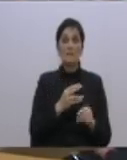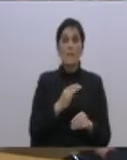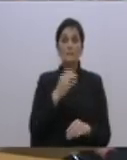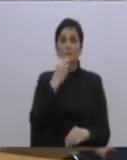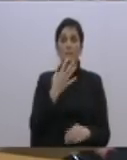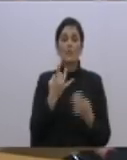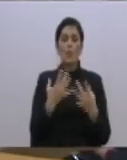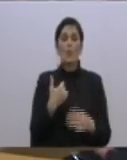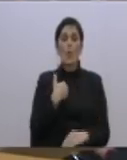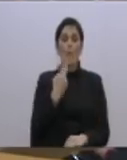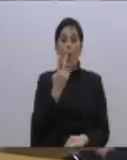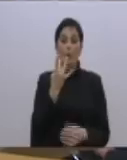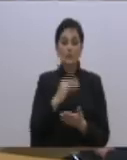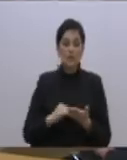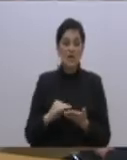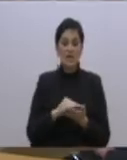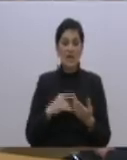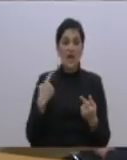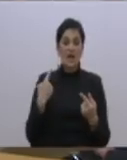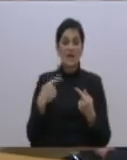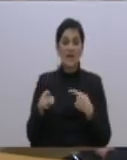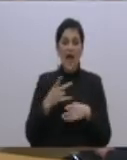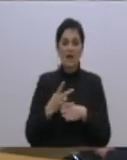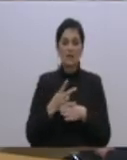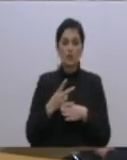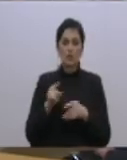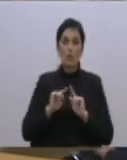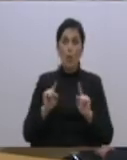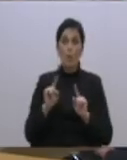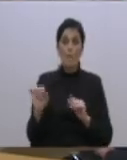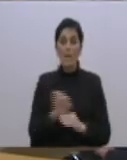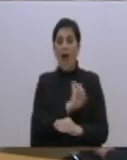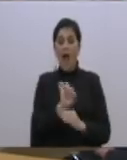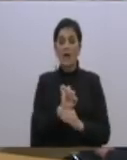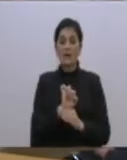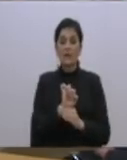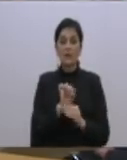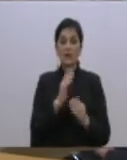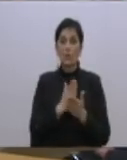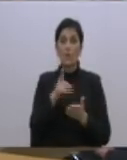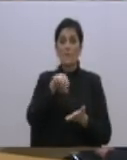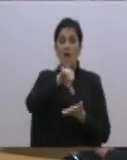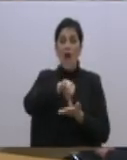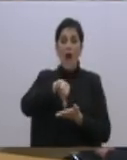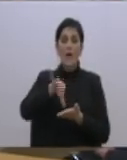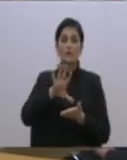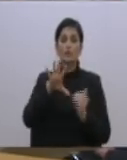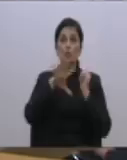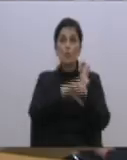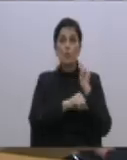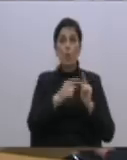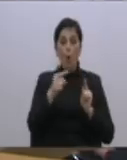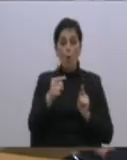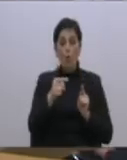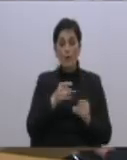me ubravot orjer gaimeora radikalunova opozitsiam ro paralizebulia tetqoba. Aresrebia mkhovod im bolo monakvetshi shemodia